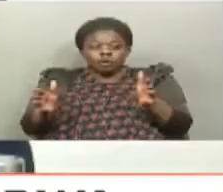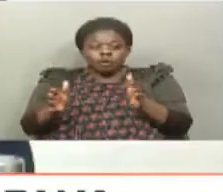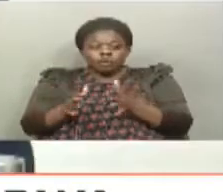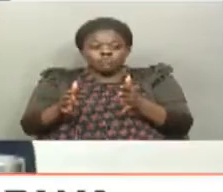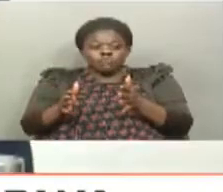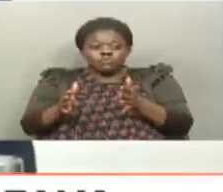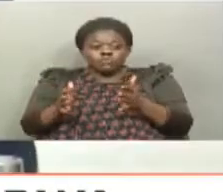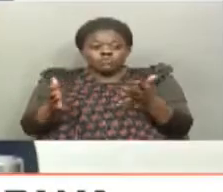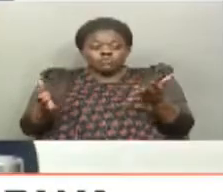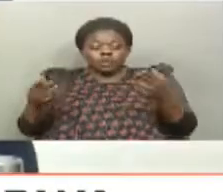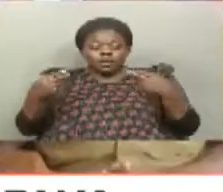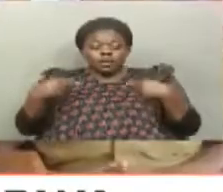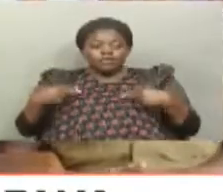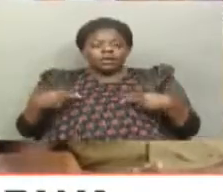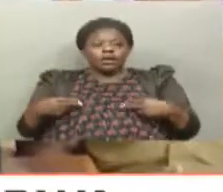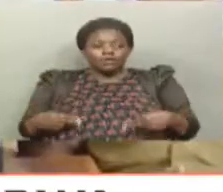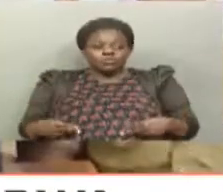z'ebyokwerinda